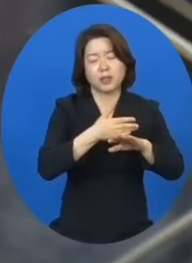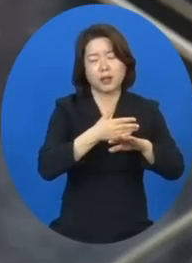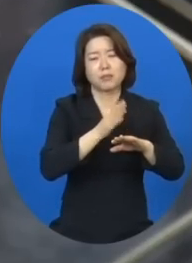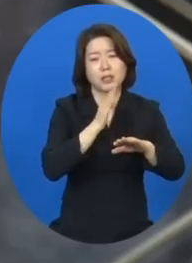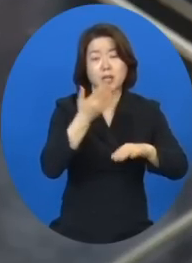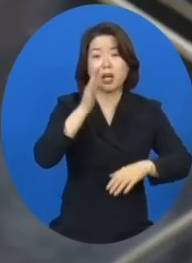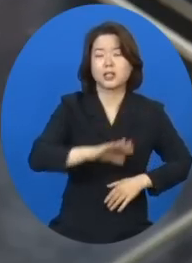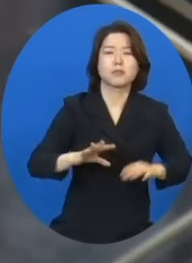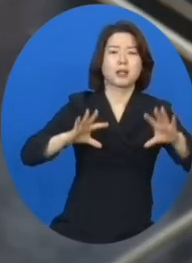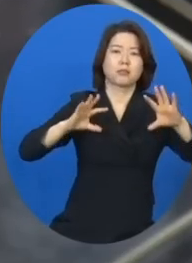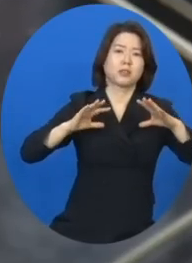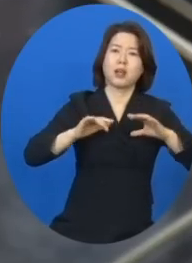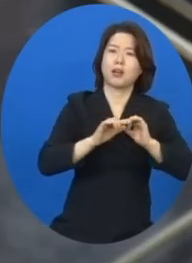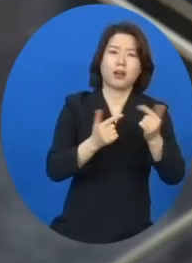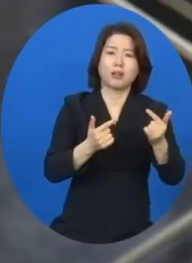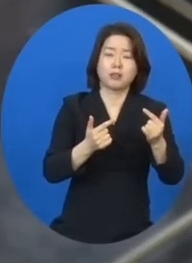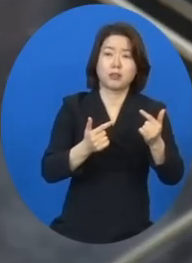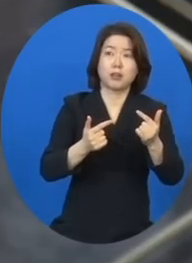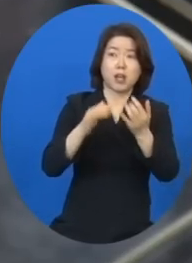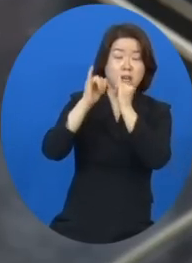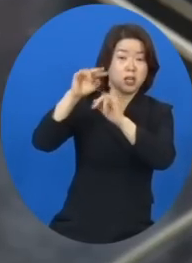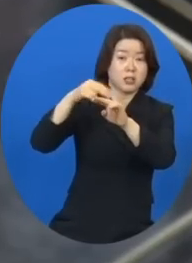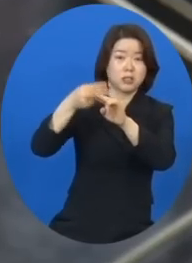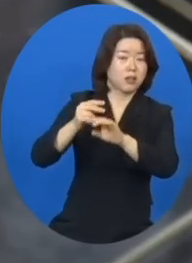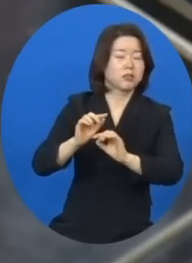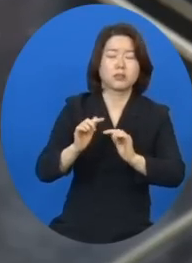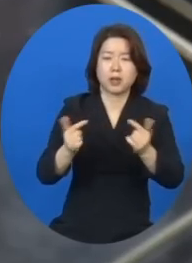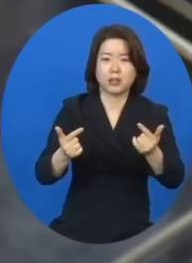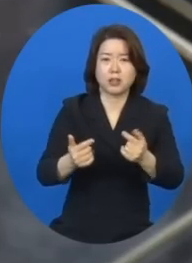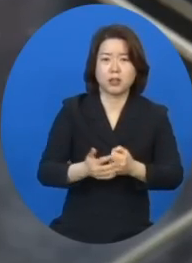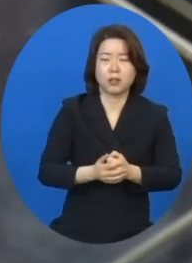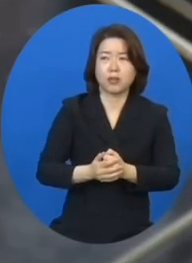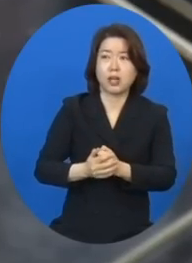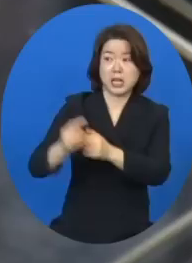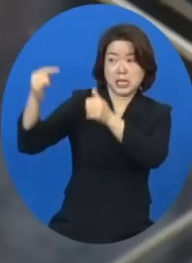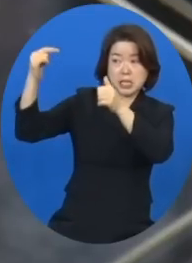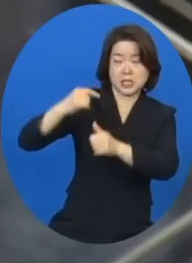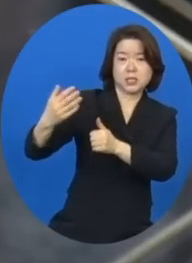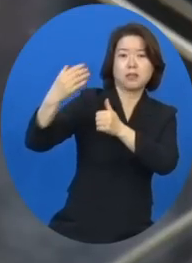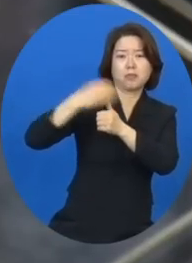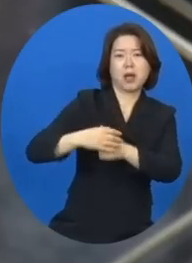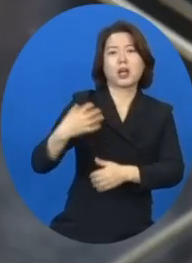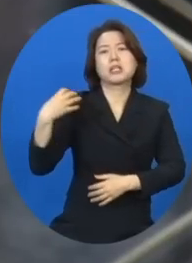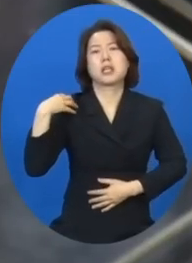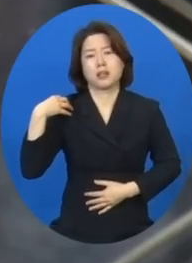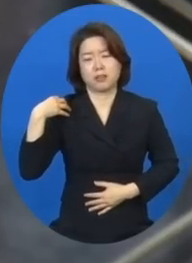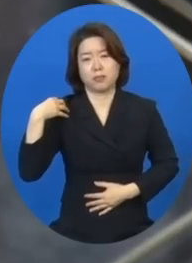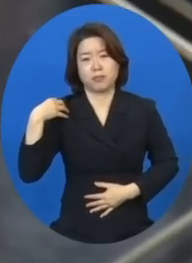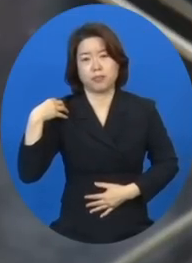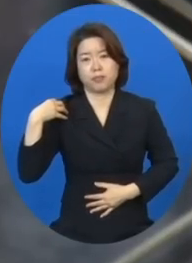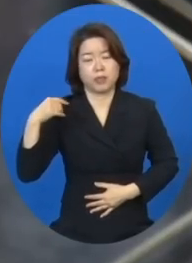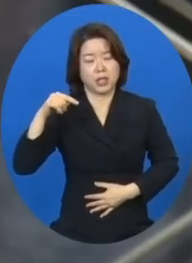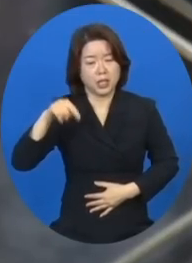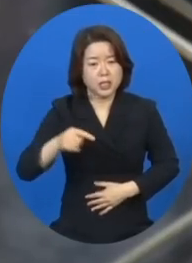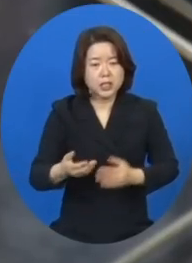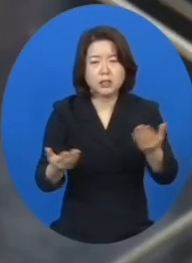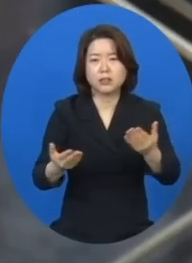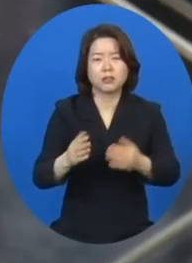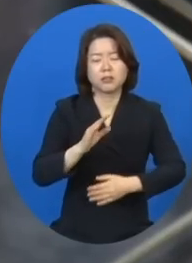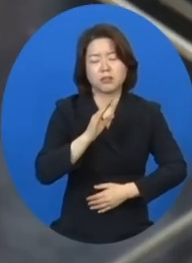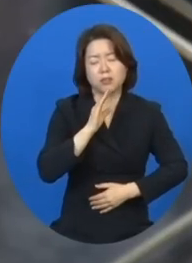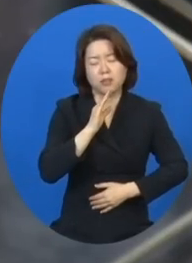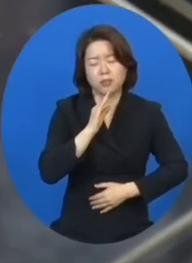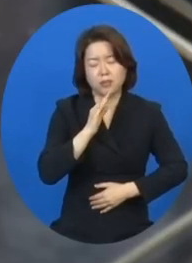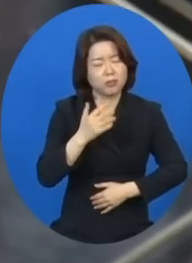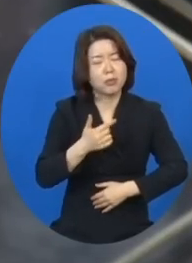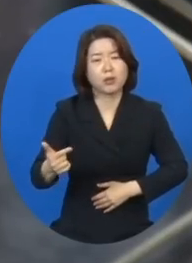아니에요. 상급이 아닙니다. 사명입니다. 그 사명이 우리에게 너무나 큽니다.